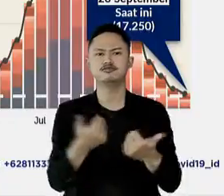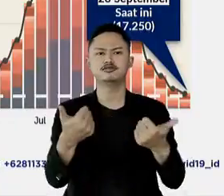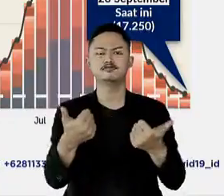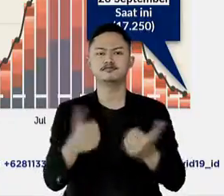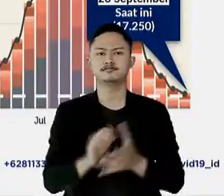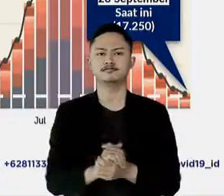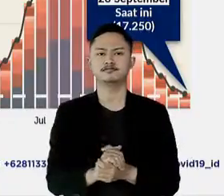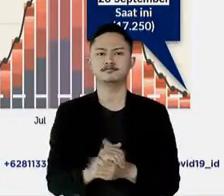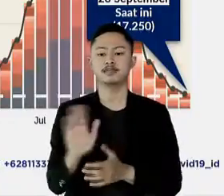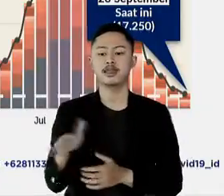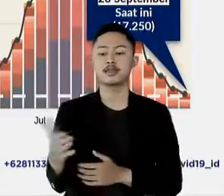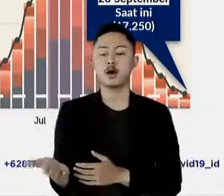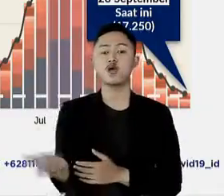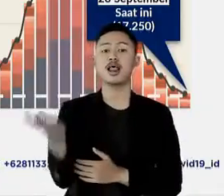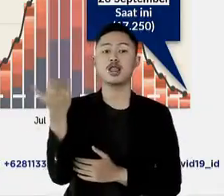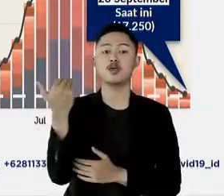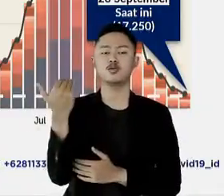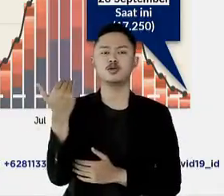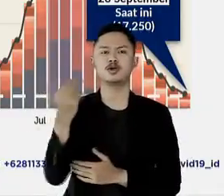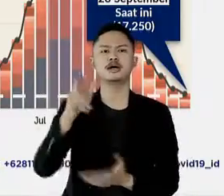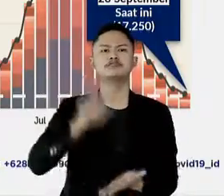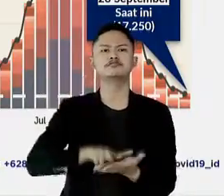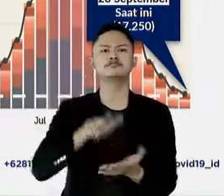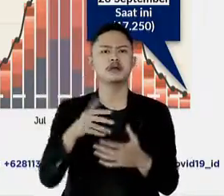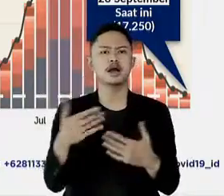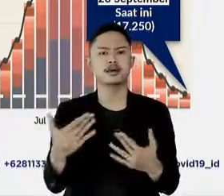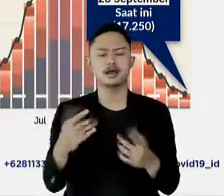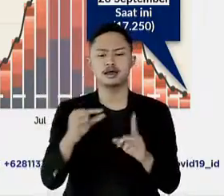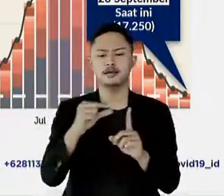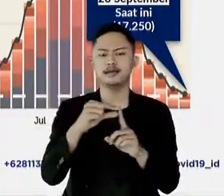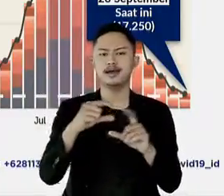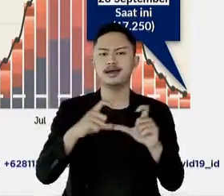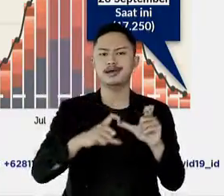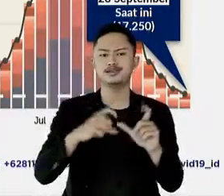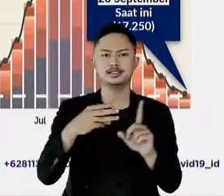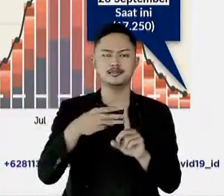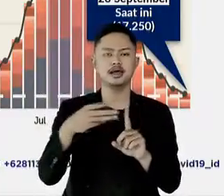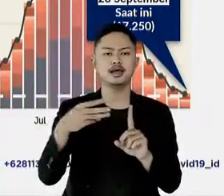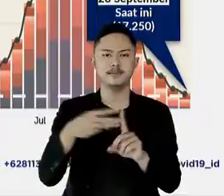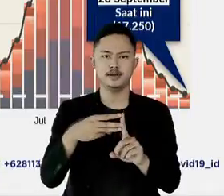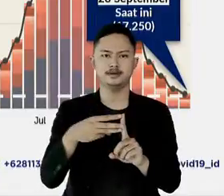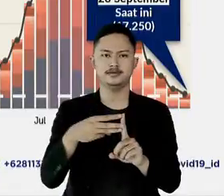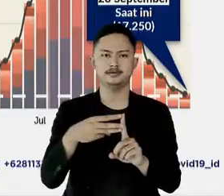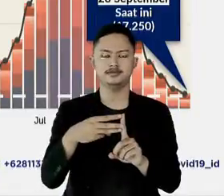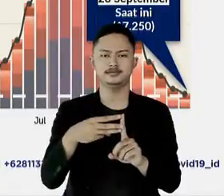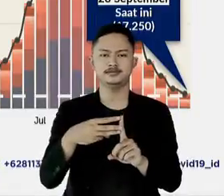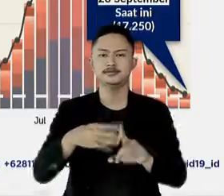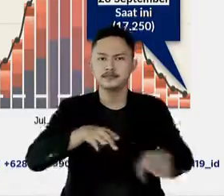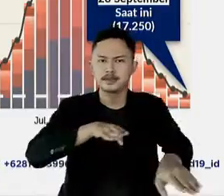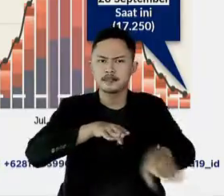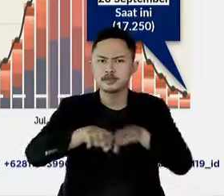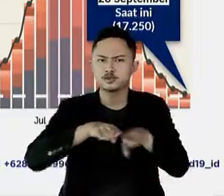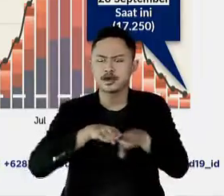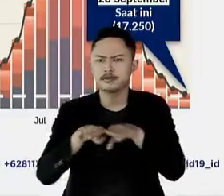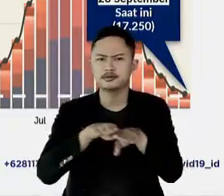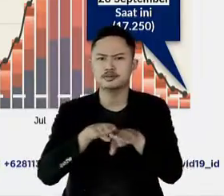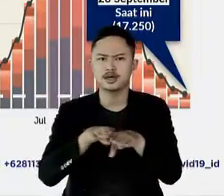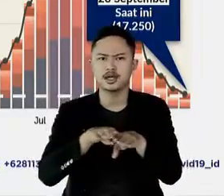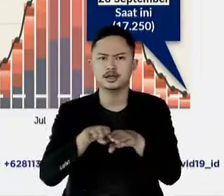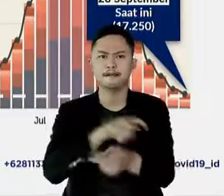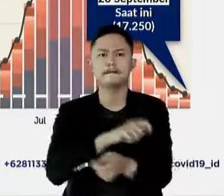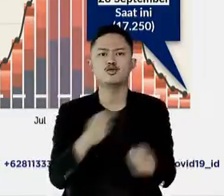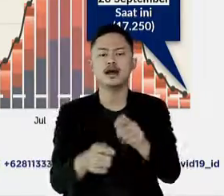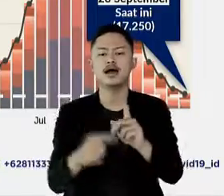kebijakan yang berlaku adalah pembatasan sosial berskala besar atau psbb dengan penyesuaian kemudian menjadi